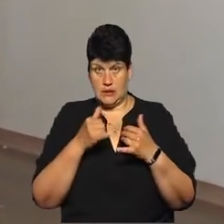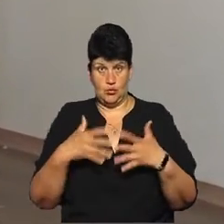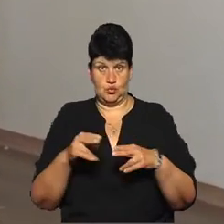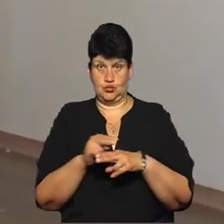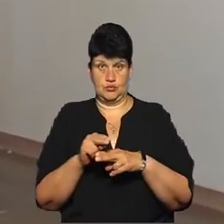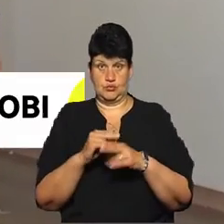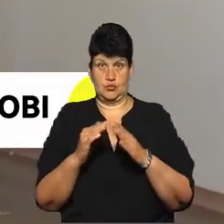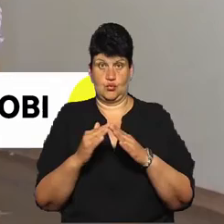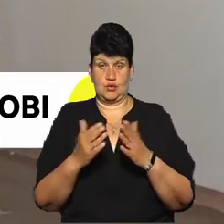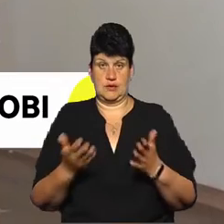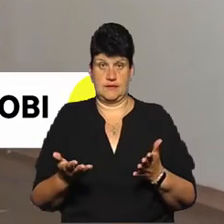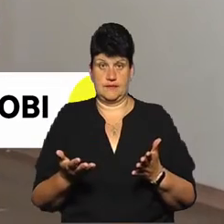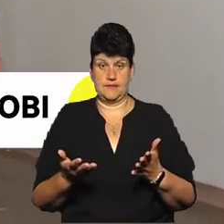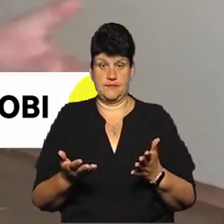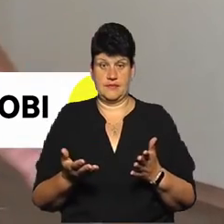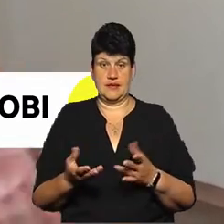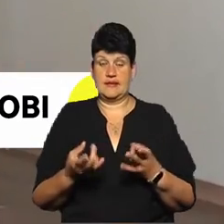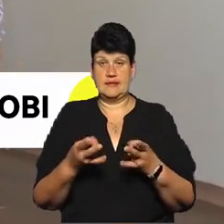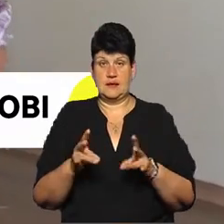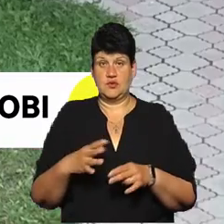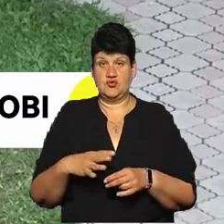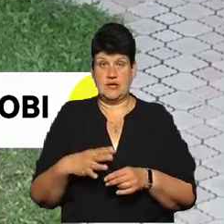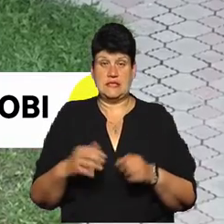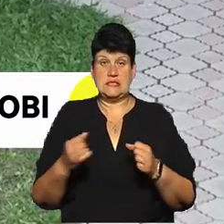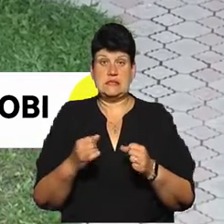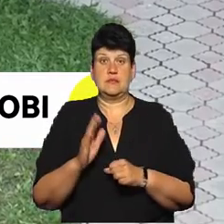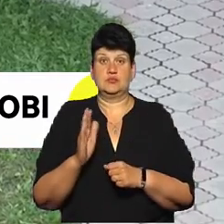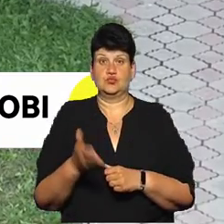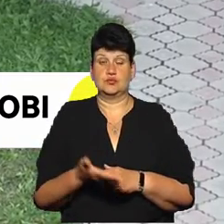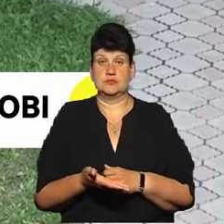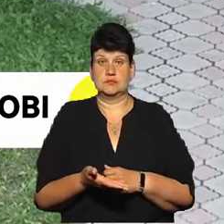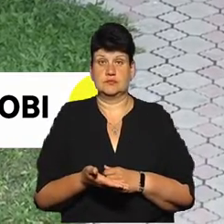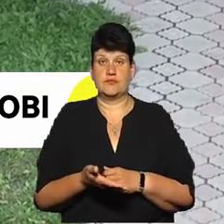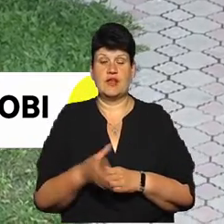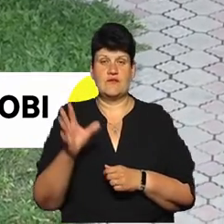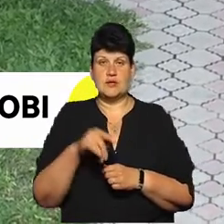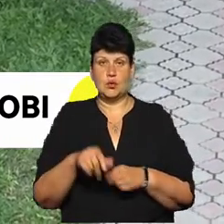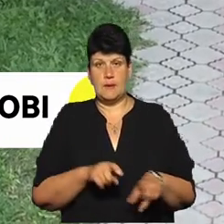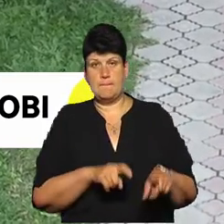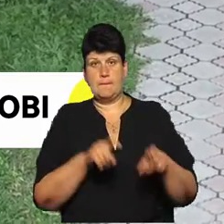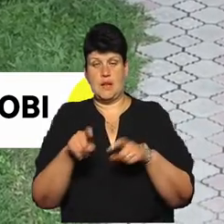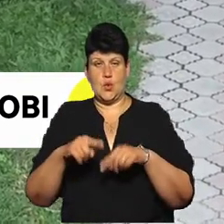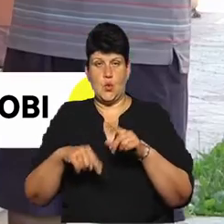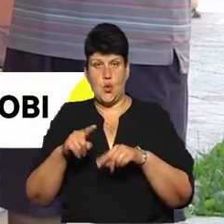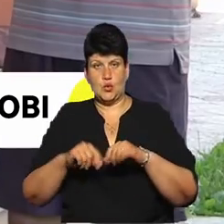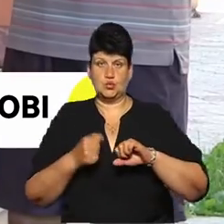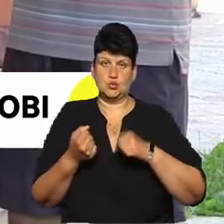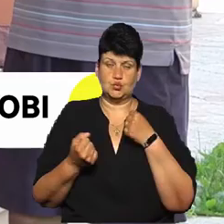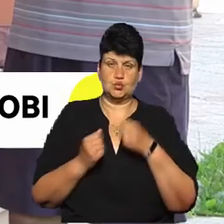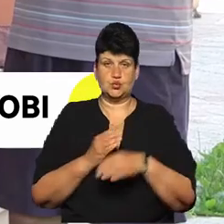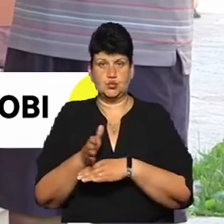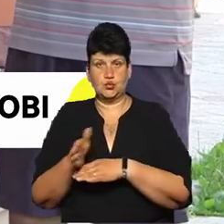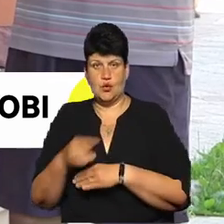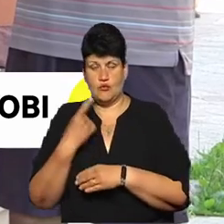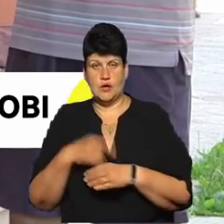цей будинок. Ну і нема на що чекати, бо от зима буде йти. Всі мешканці будинку переїхали до родичів і друзів, розповідає голова ОСББ